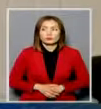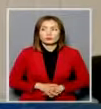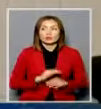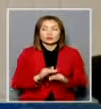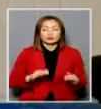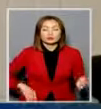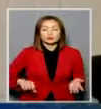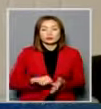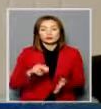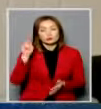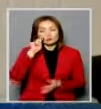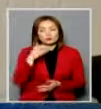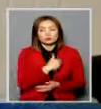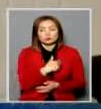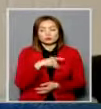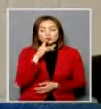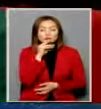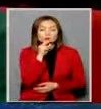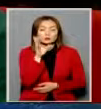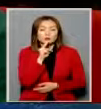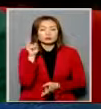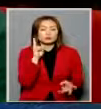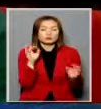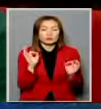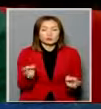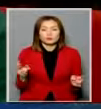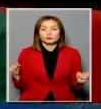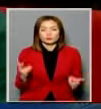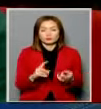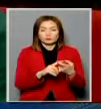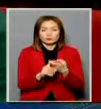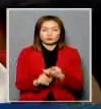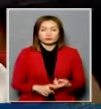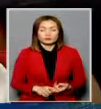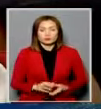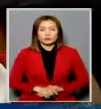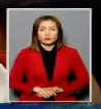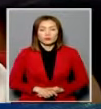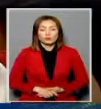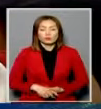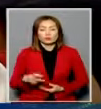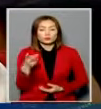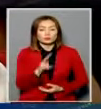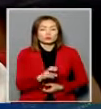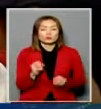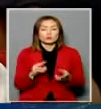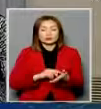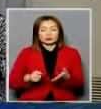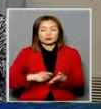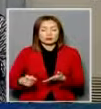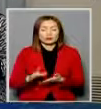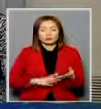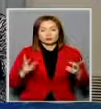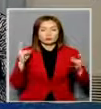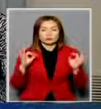дети, пришедшие учиться, хотя и умеют говорить, не знают, что слово состоит из звука. Они приходят в школу не для того, чтобы учиться